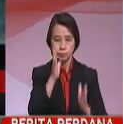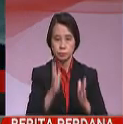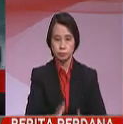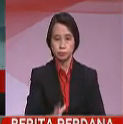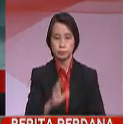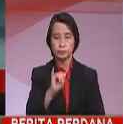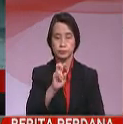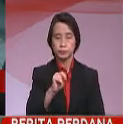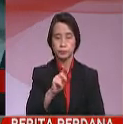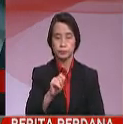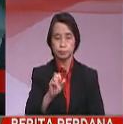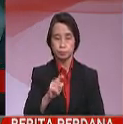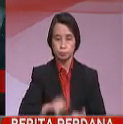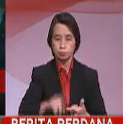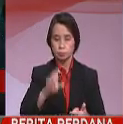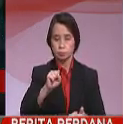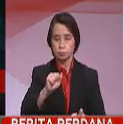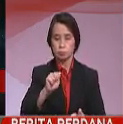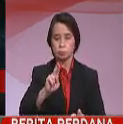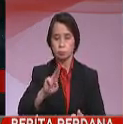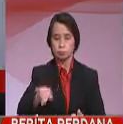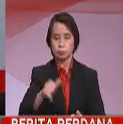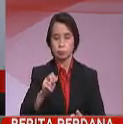termasuk Intim dan Saujana.